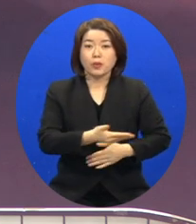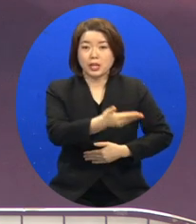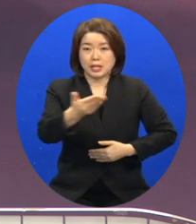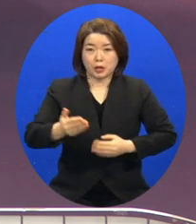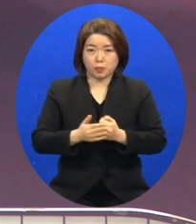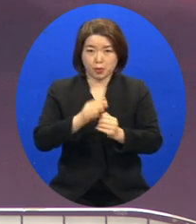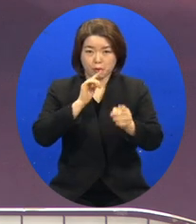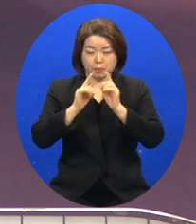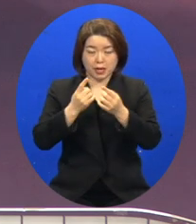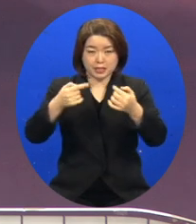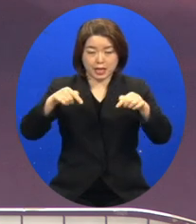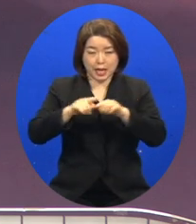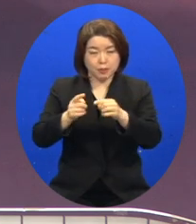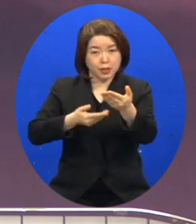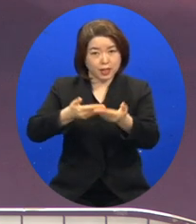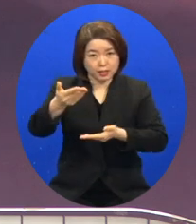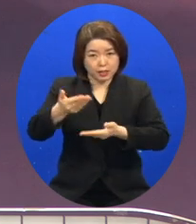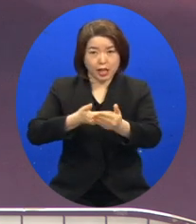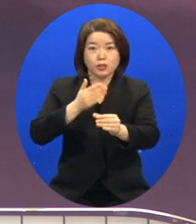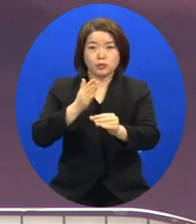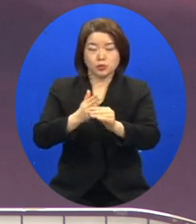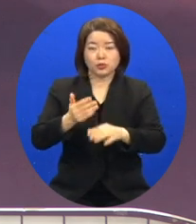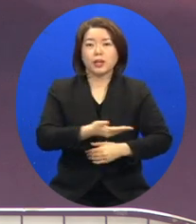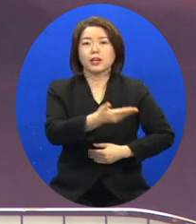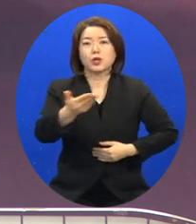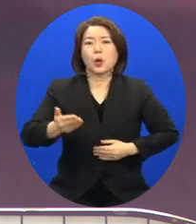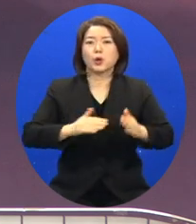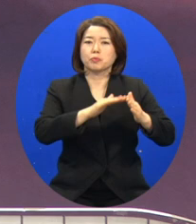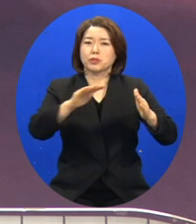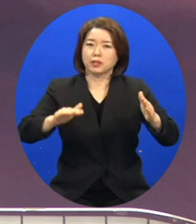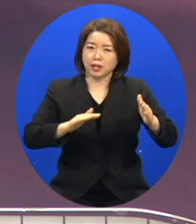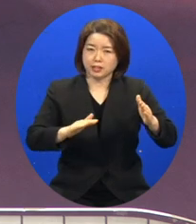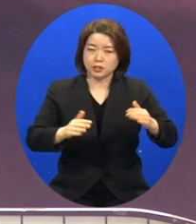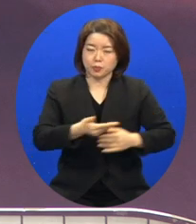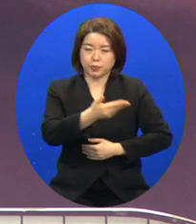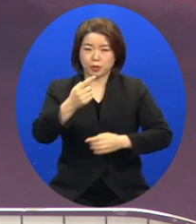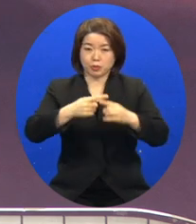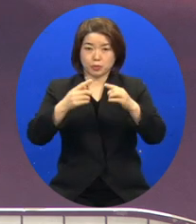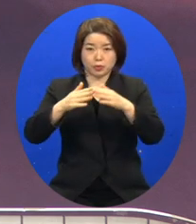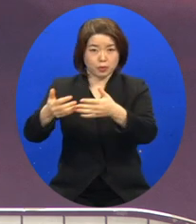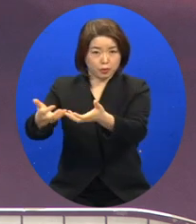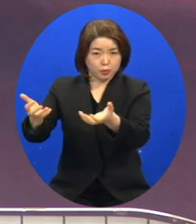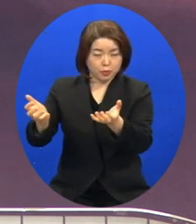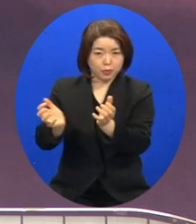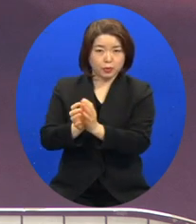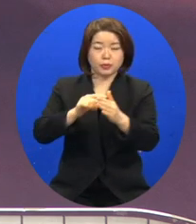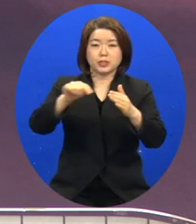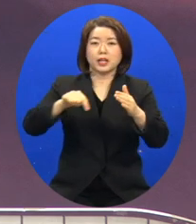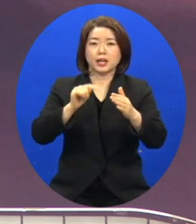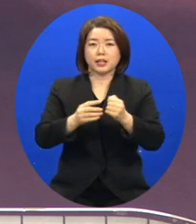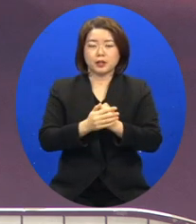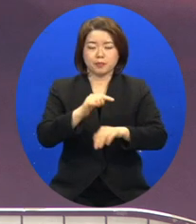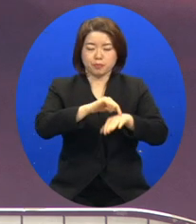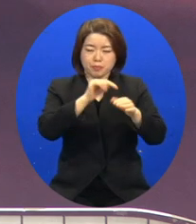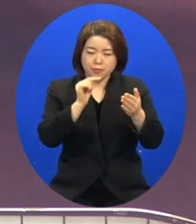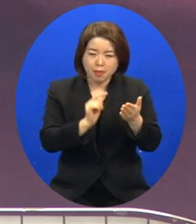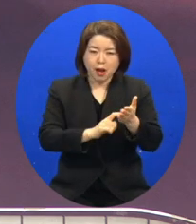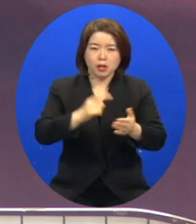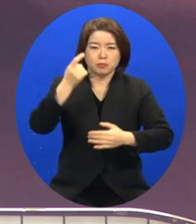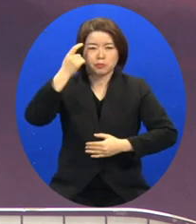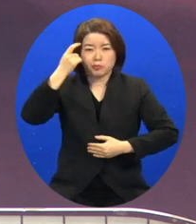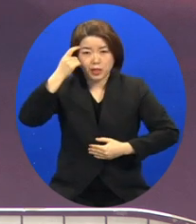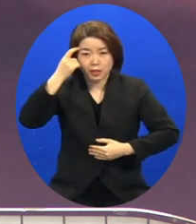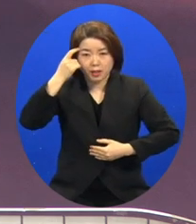말씀을 가 지나는 중에 여러분의 가정과 여러분의 교회 공동체 안에 마음과 생각조차 하나가 되어